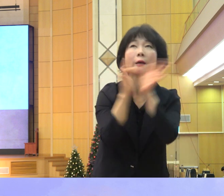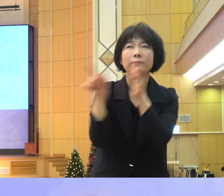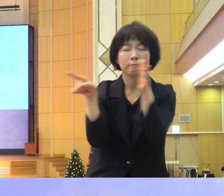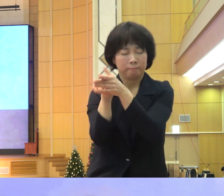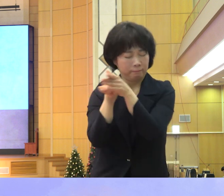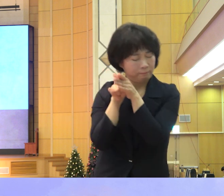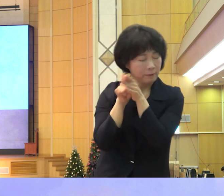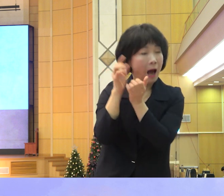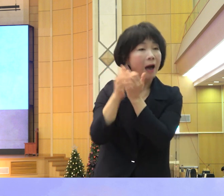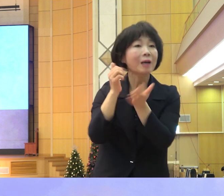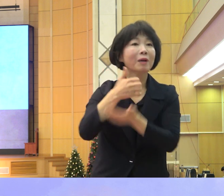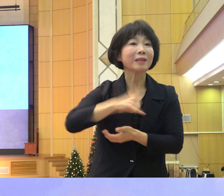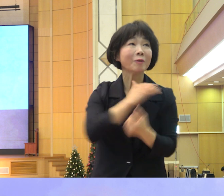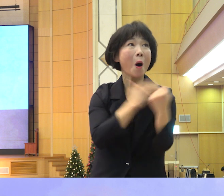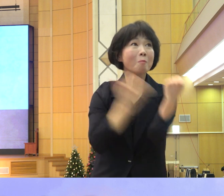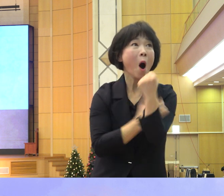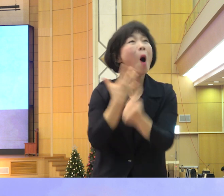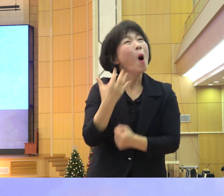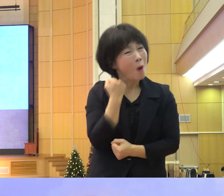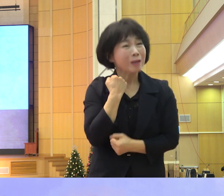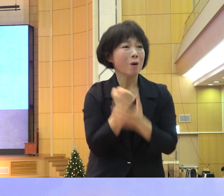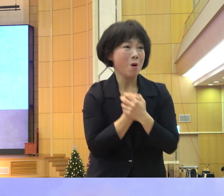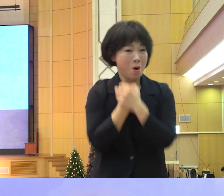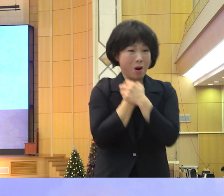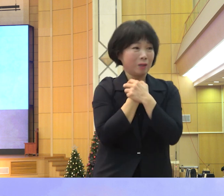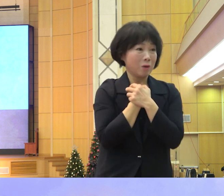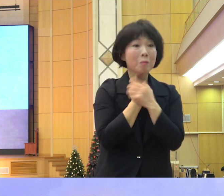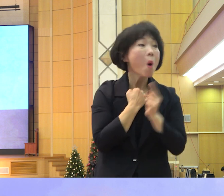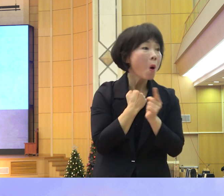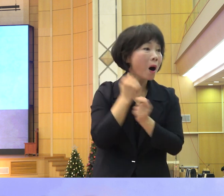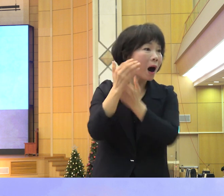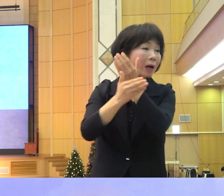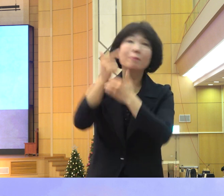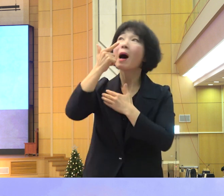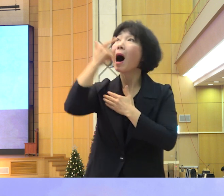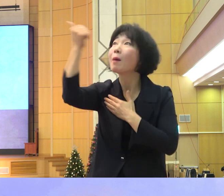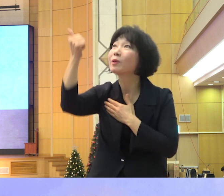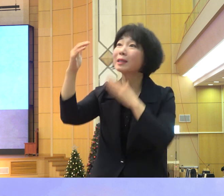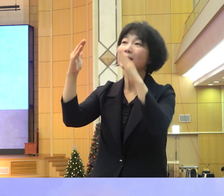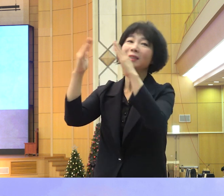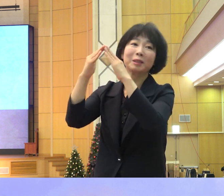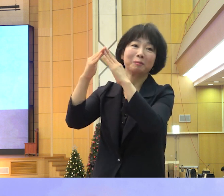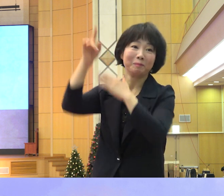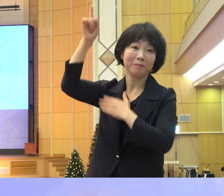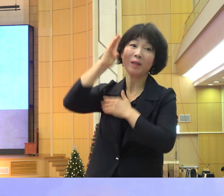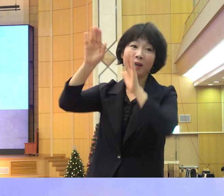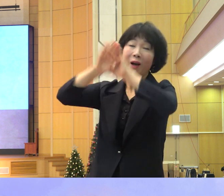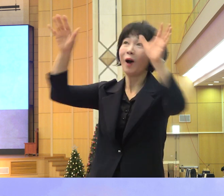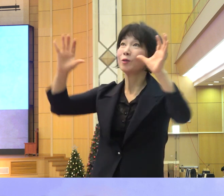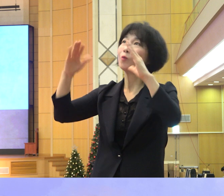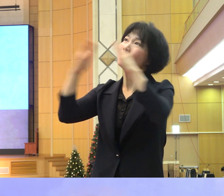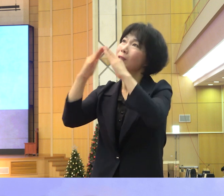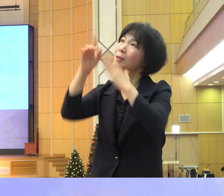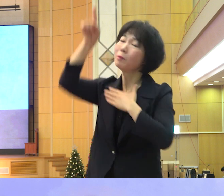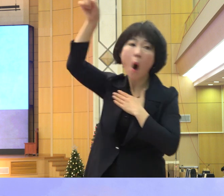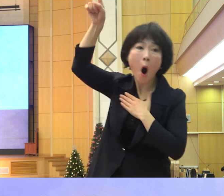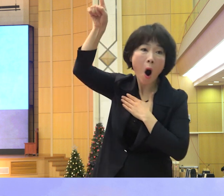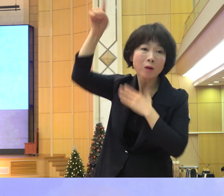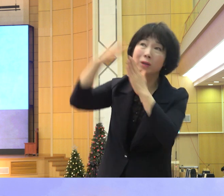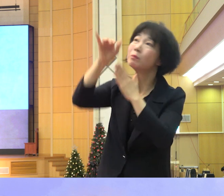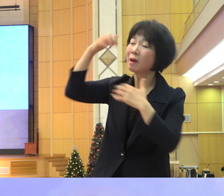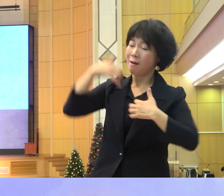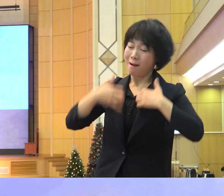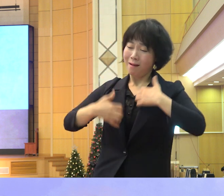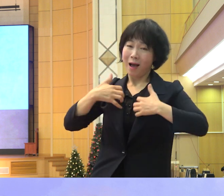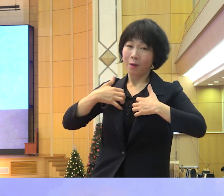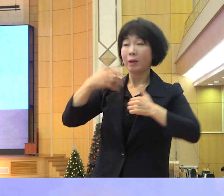하나님 자녀가 되시면 아버지 집, 저 하늘에 계신 하나님의 아버지 집 천국 낙원에